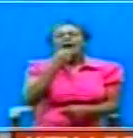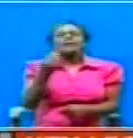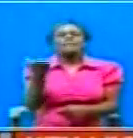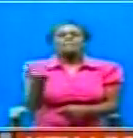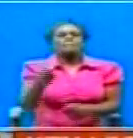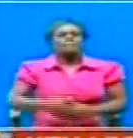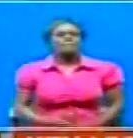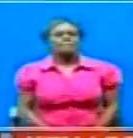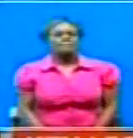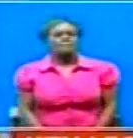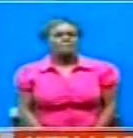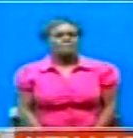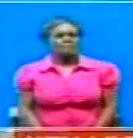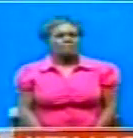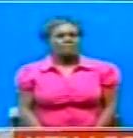Kisumu.